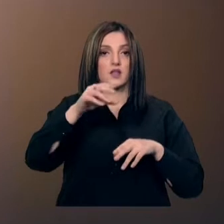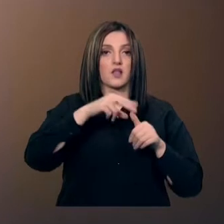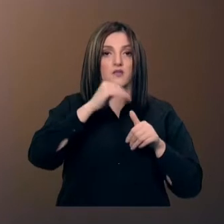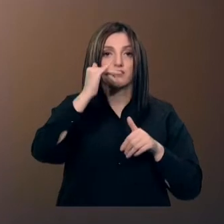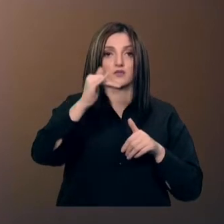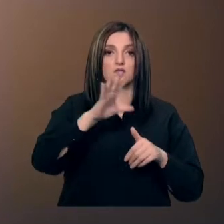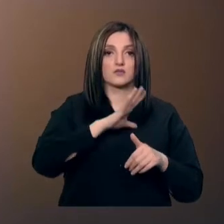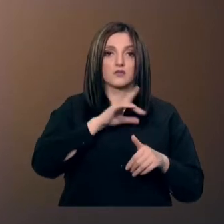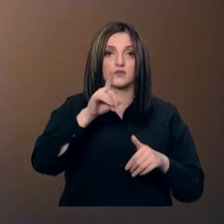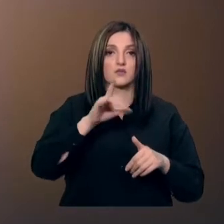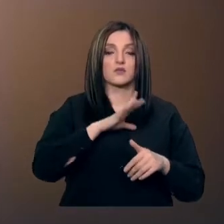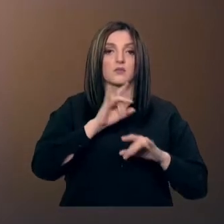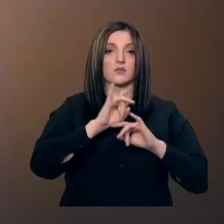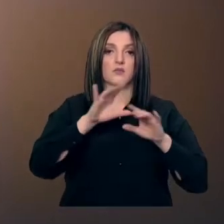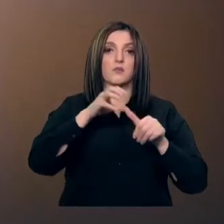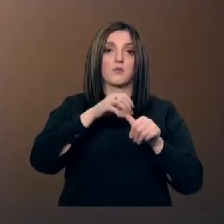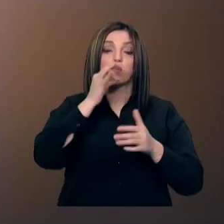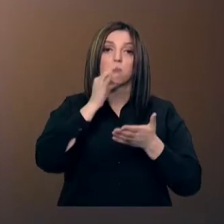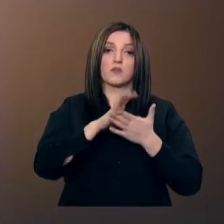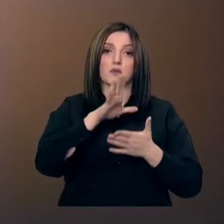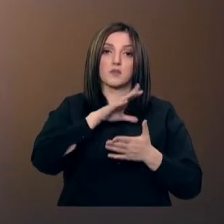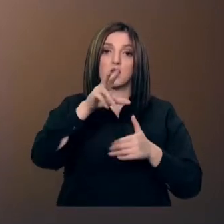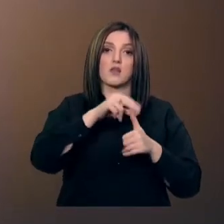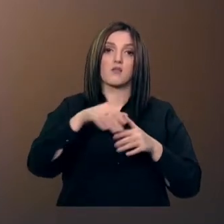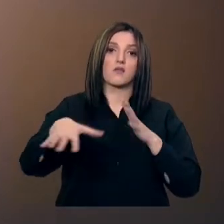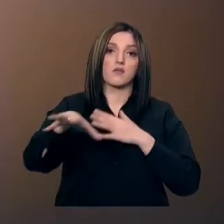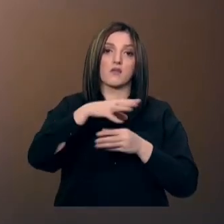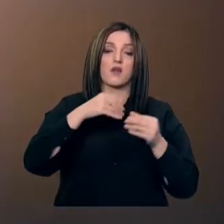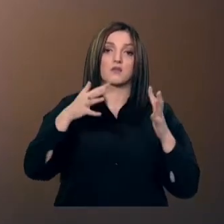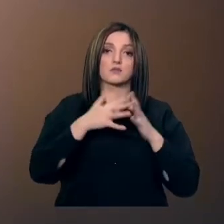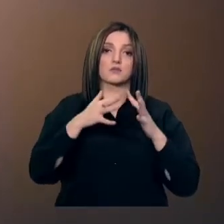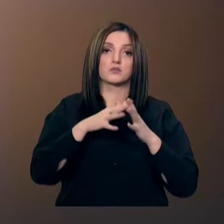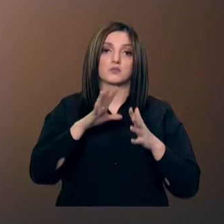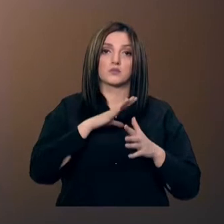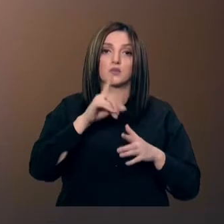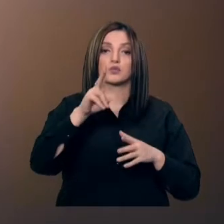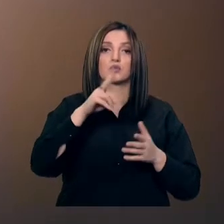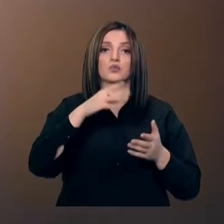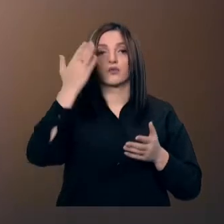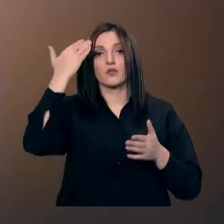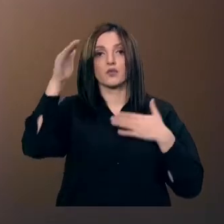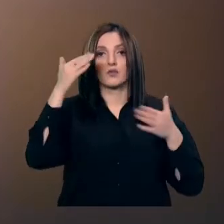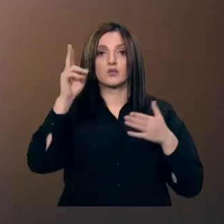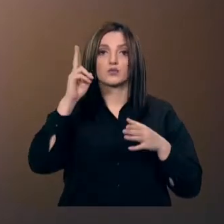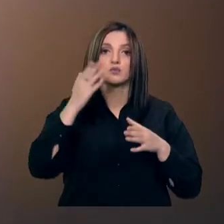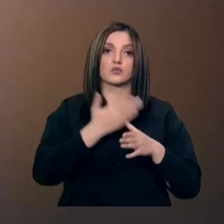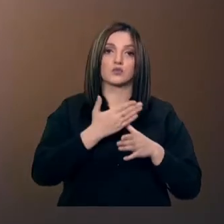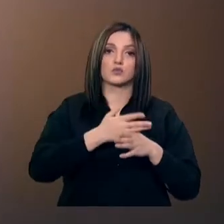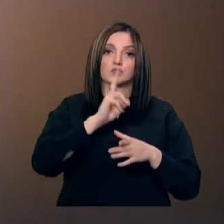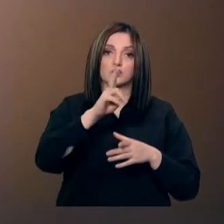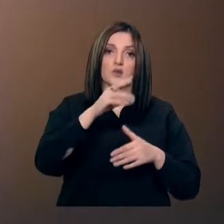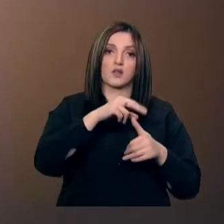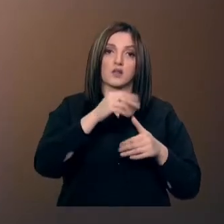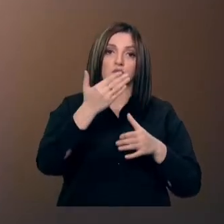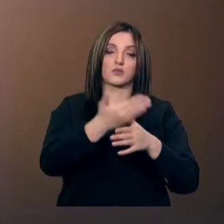qüvvəsini Monte Melkonyanın başlayıb, başçılığı ilə erməni separatçıları tərəfdən vuruşan əcnəbi muzdular, yəni yaxın şərqdən gələn etnik